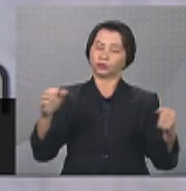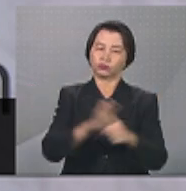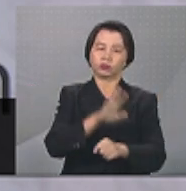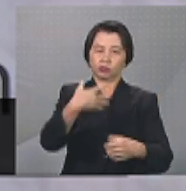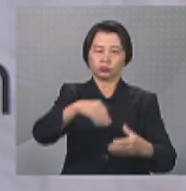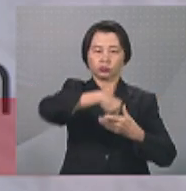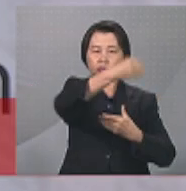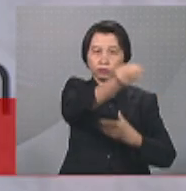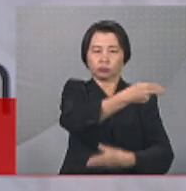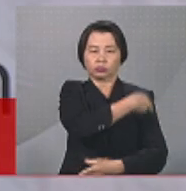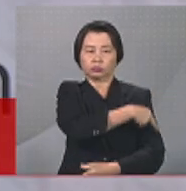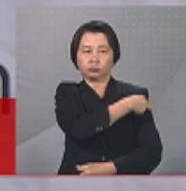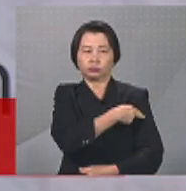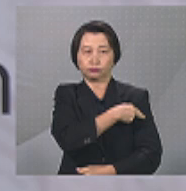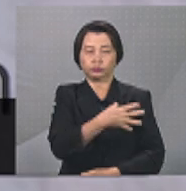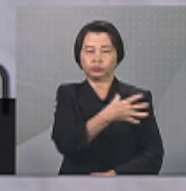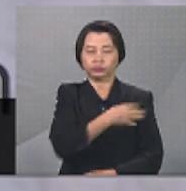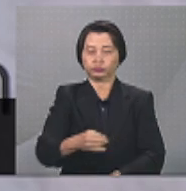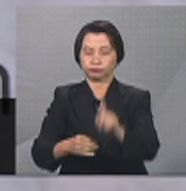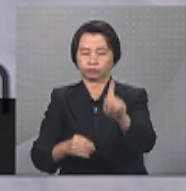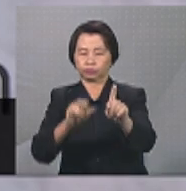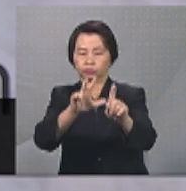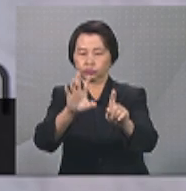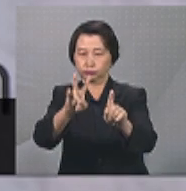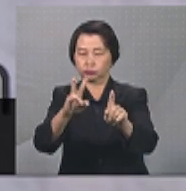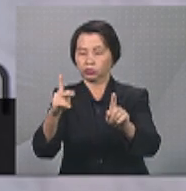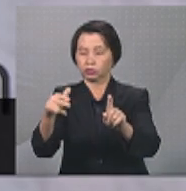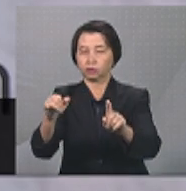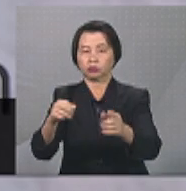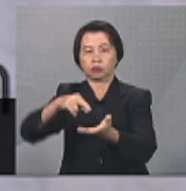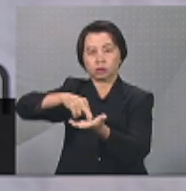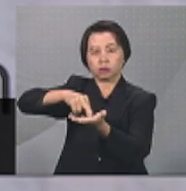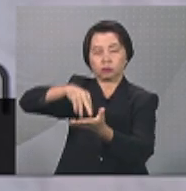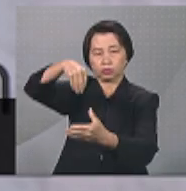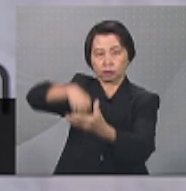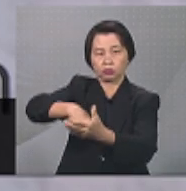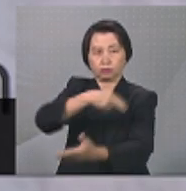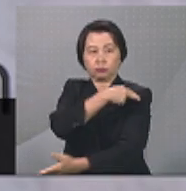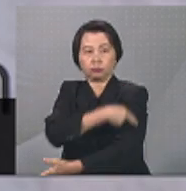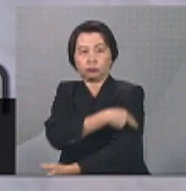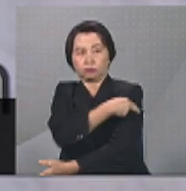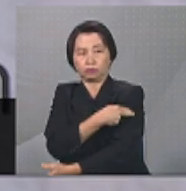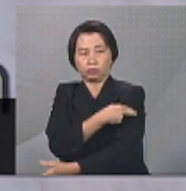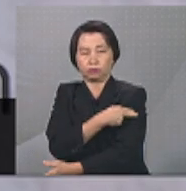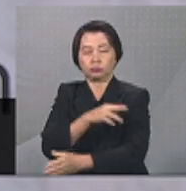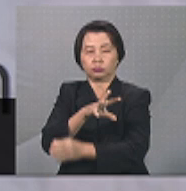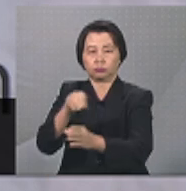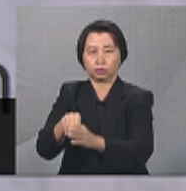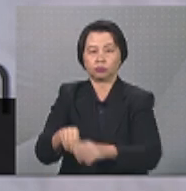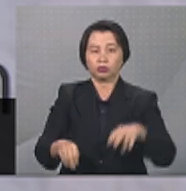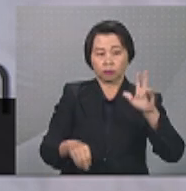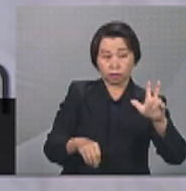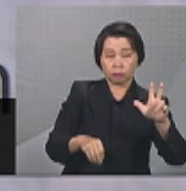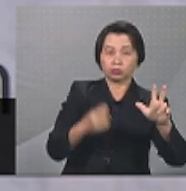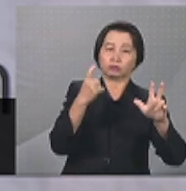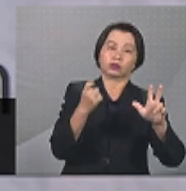di-discharge. Dan 137 kes sedang dirawat di hospital dan melibatkan 3 kes